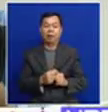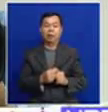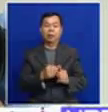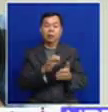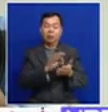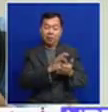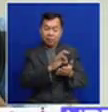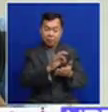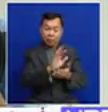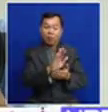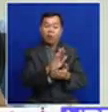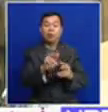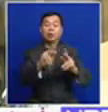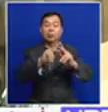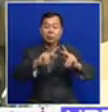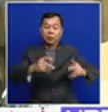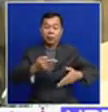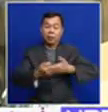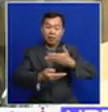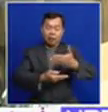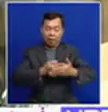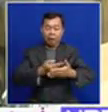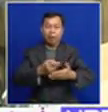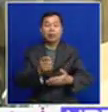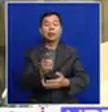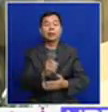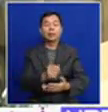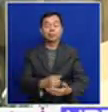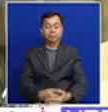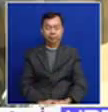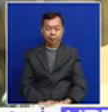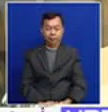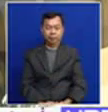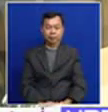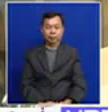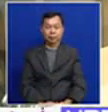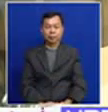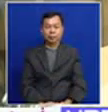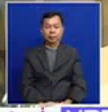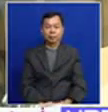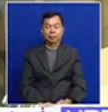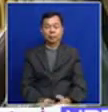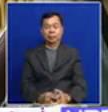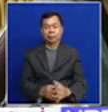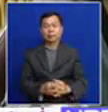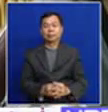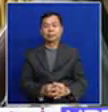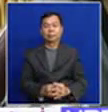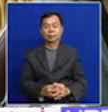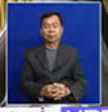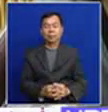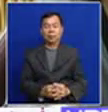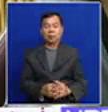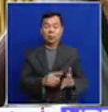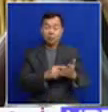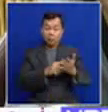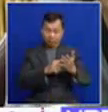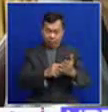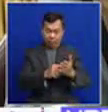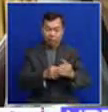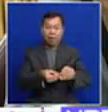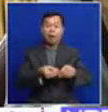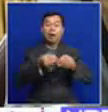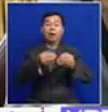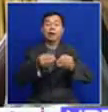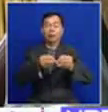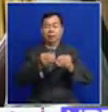เกณฑ์ของกระทรวงพาณิชย์หรือไม่ก่อนรวบรวมผลการเสนอซื้อที่มีมูลค่าสูงสุดในแต่ละครั้งเสนอประธานคณะกรรมการนโย